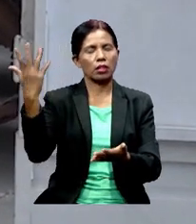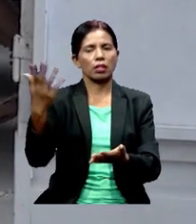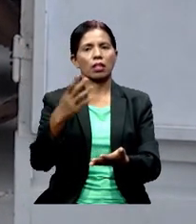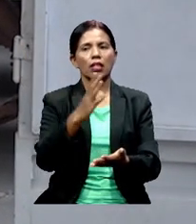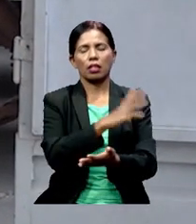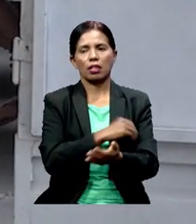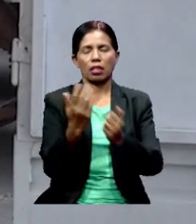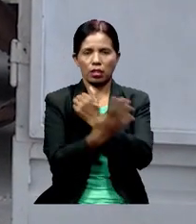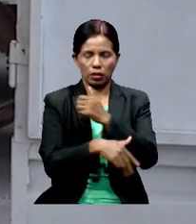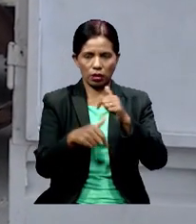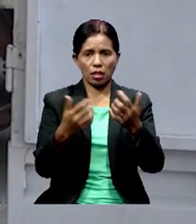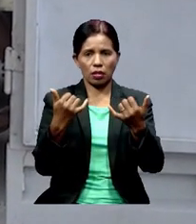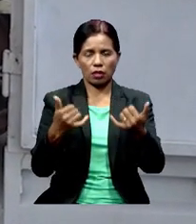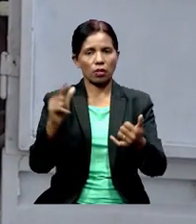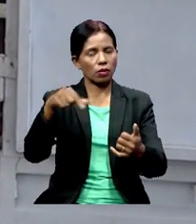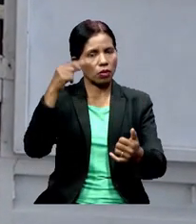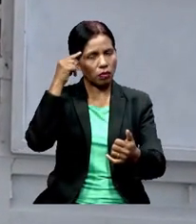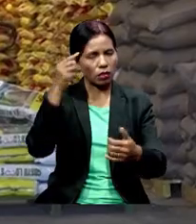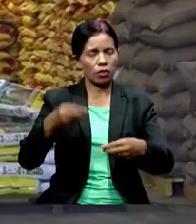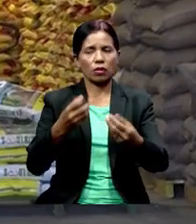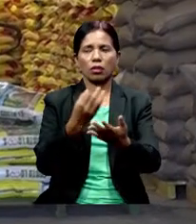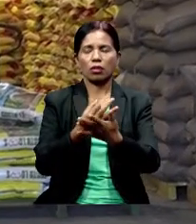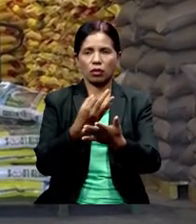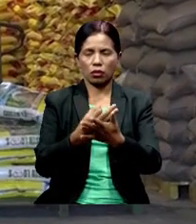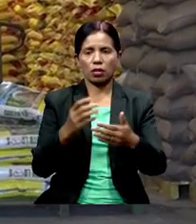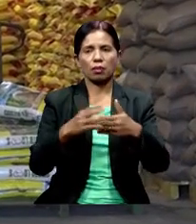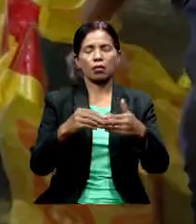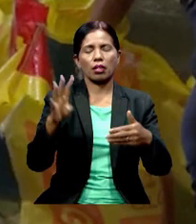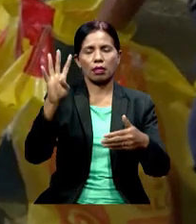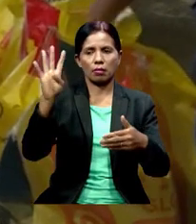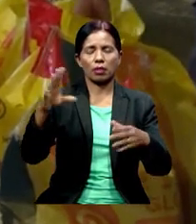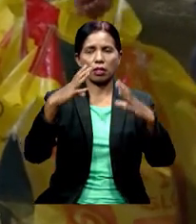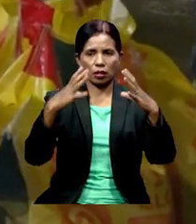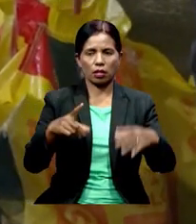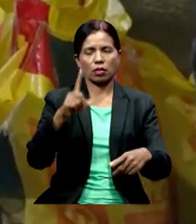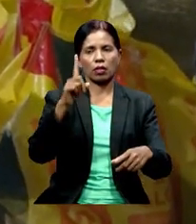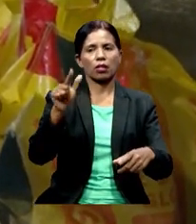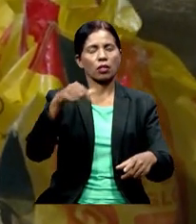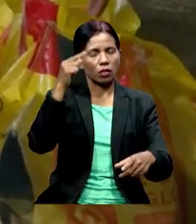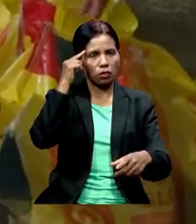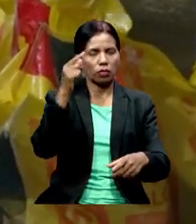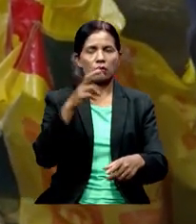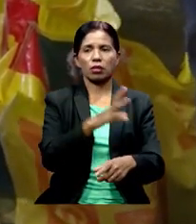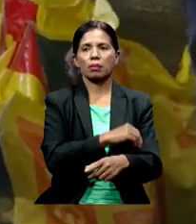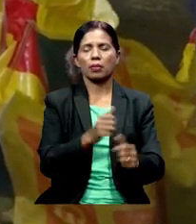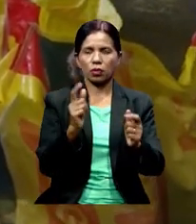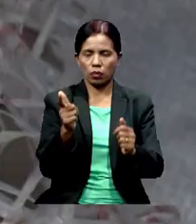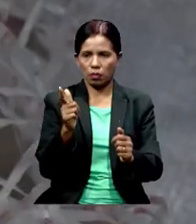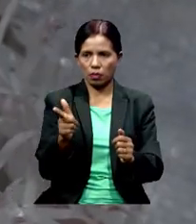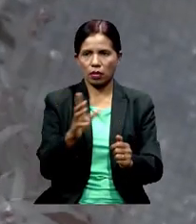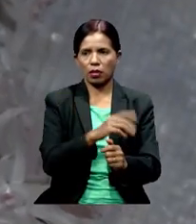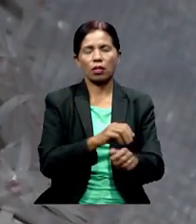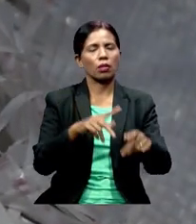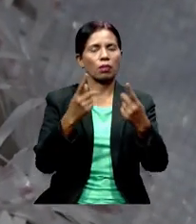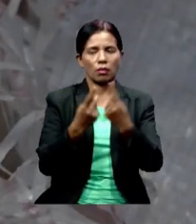relarang. Mai bi de da un governo fo subsidio dólar hat ba cada saca fos kilograma rua nulu nune